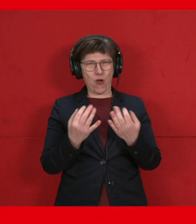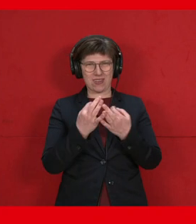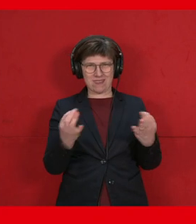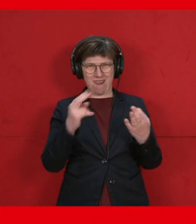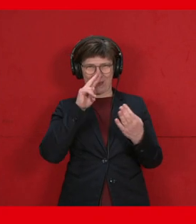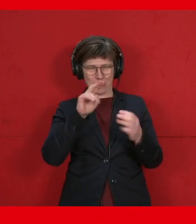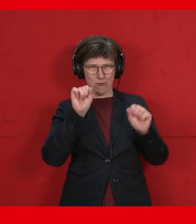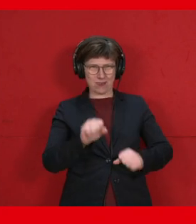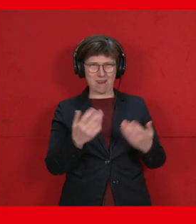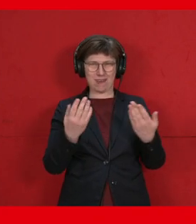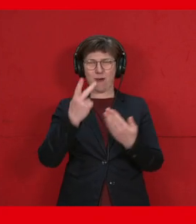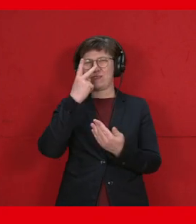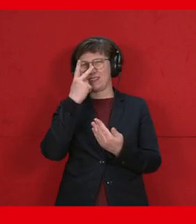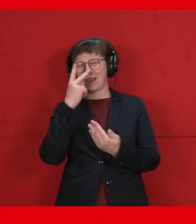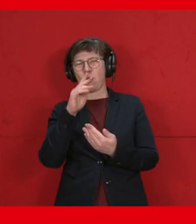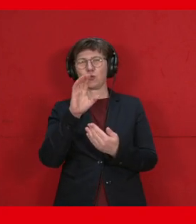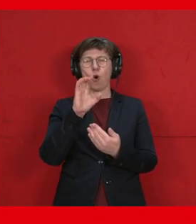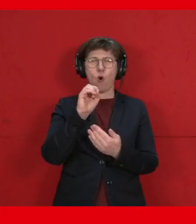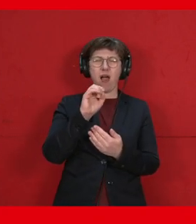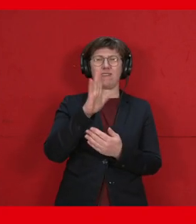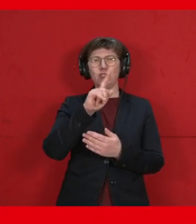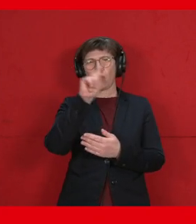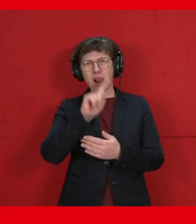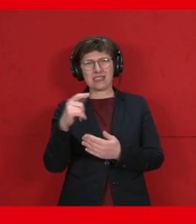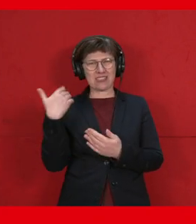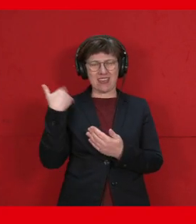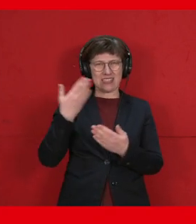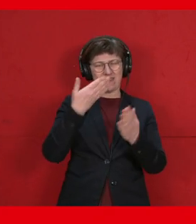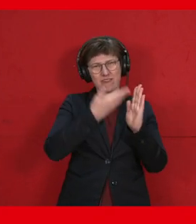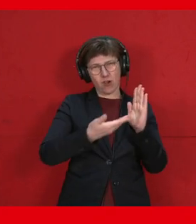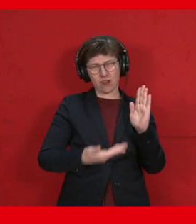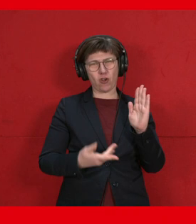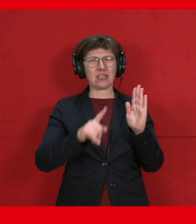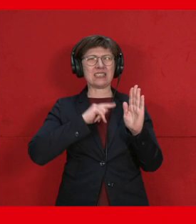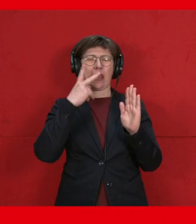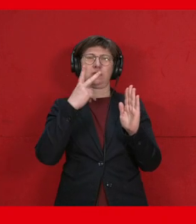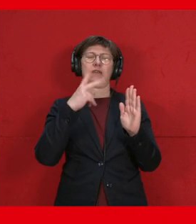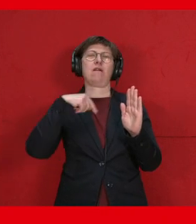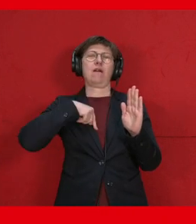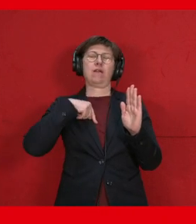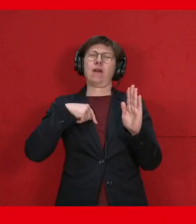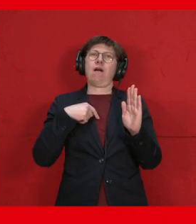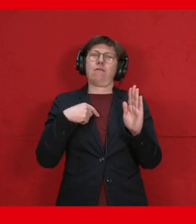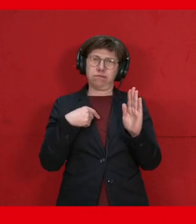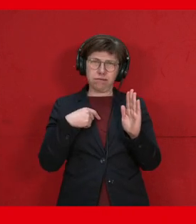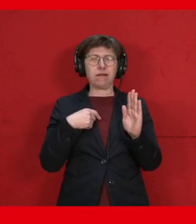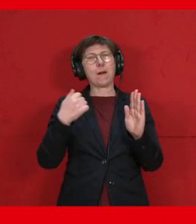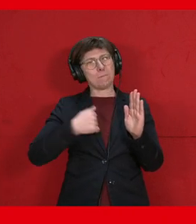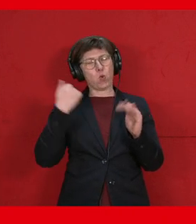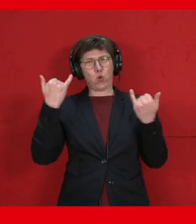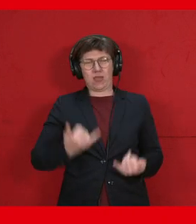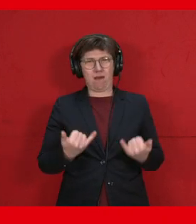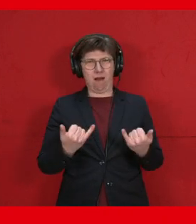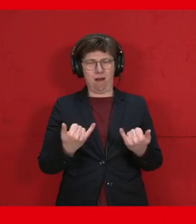das auch, was Olaf Scholz da gerade vorgestellt hat, muss ich sagen, macht es doch Mut. Wenn ich mir